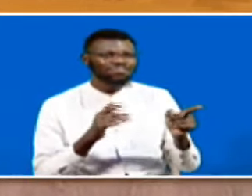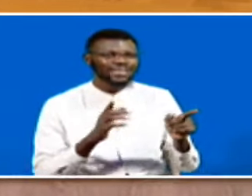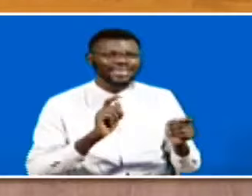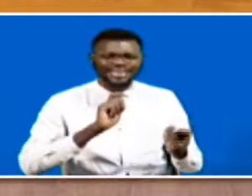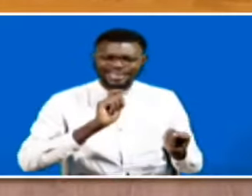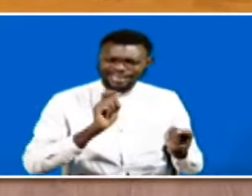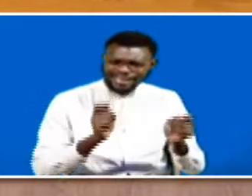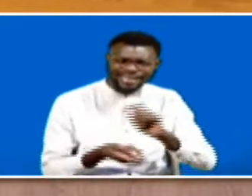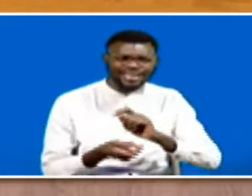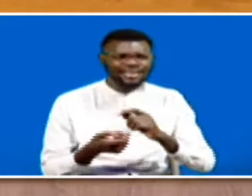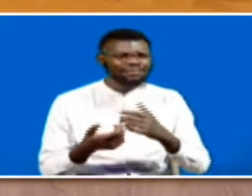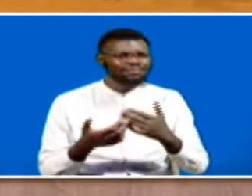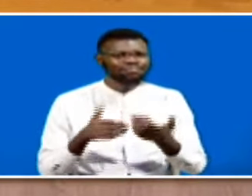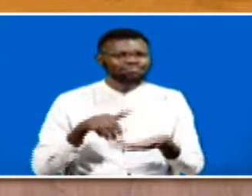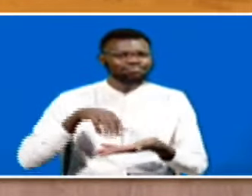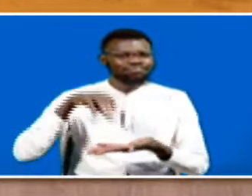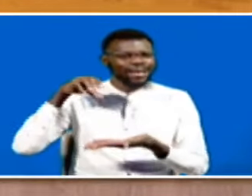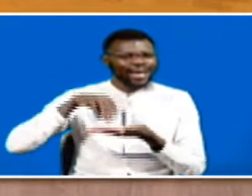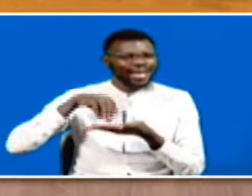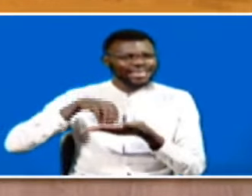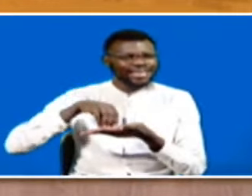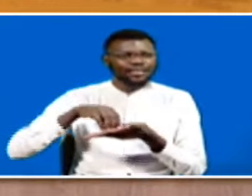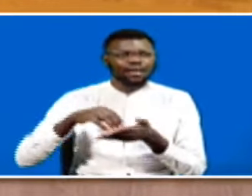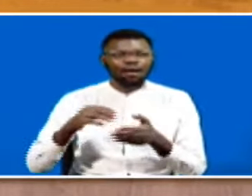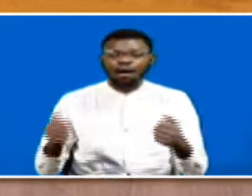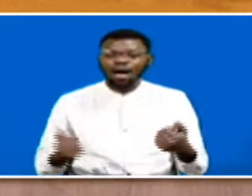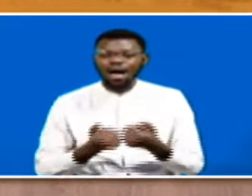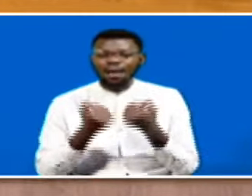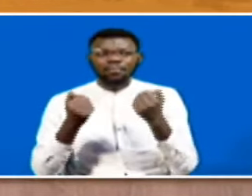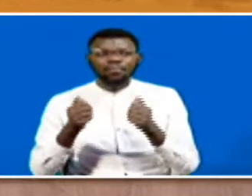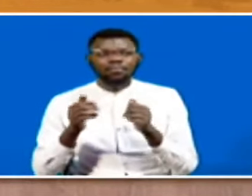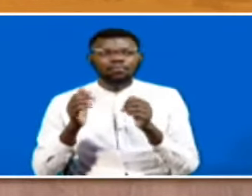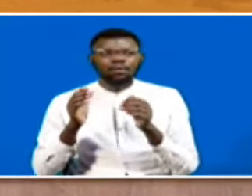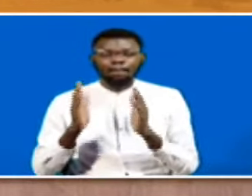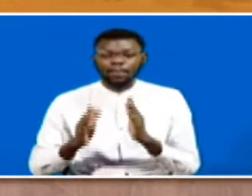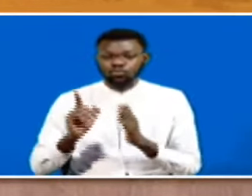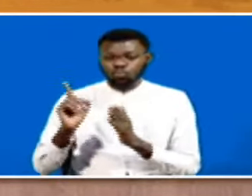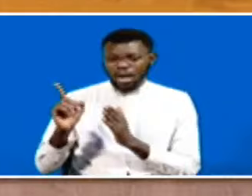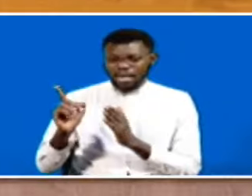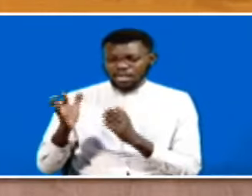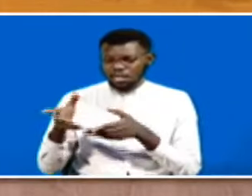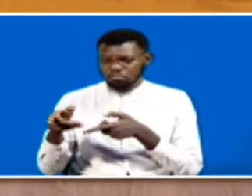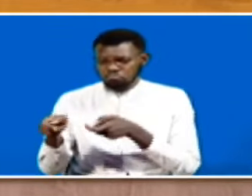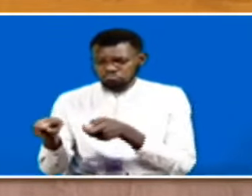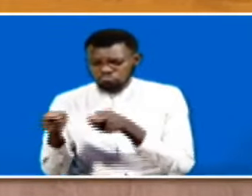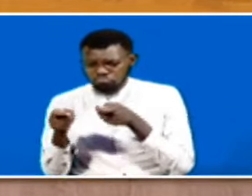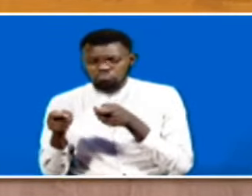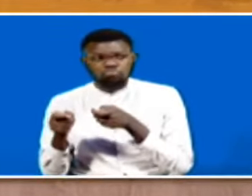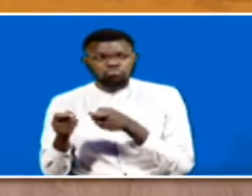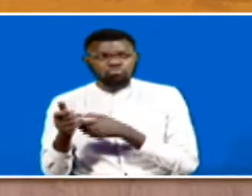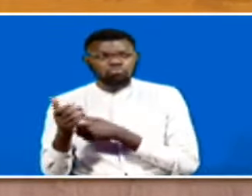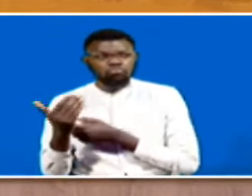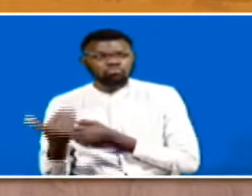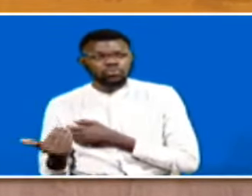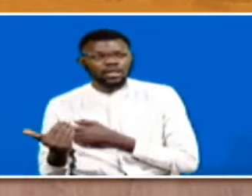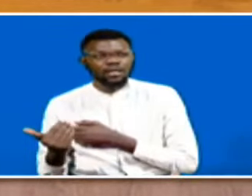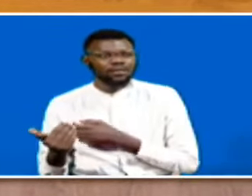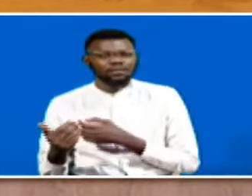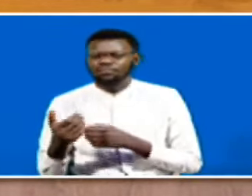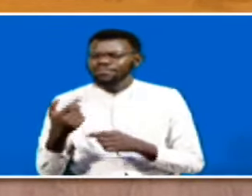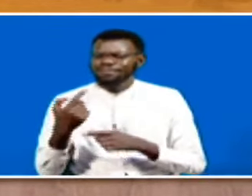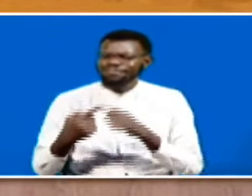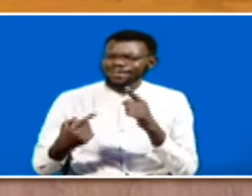ya dhamana katika kesi iliyofanya mshukiwa mmoja wa aliyemdhulumu kimapenzi mtoto wa miaka 6 kuachiliwa